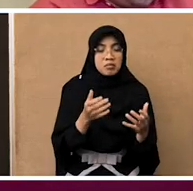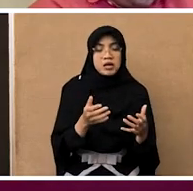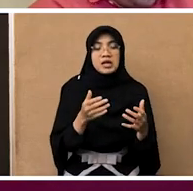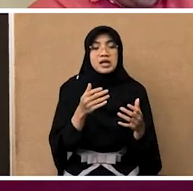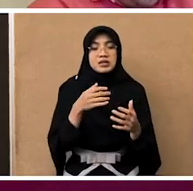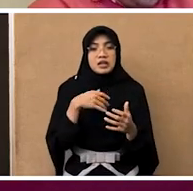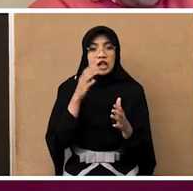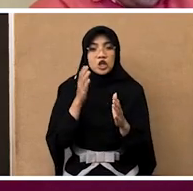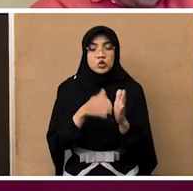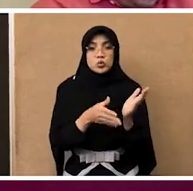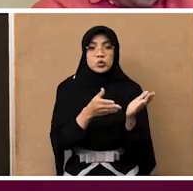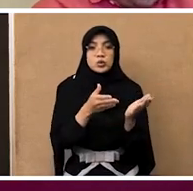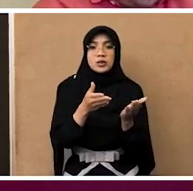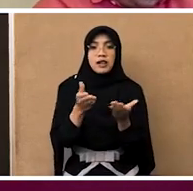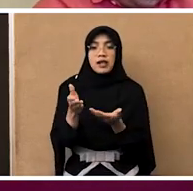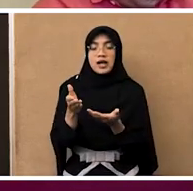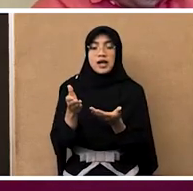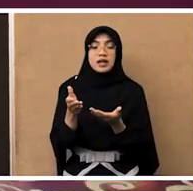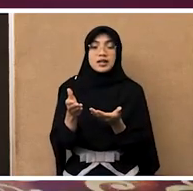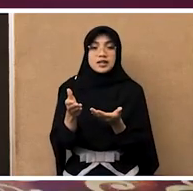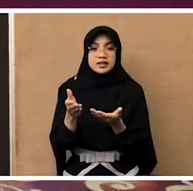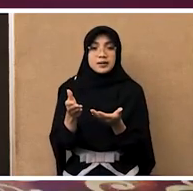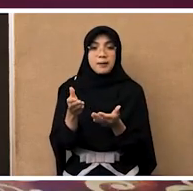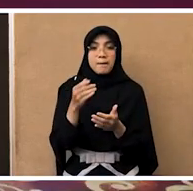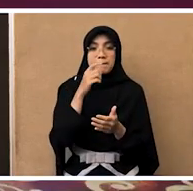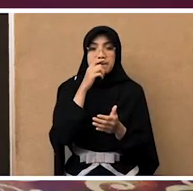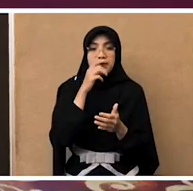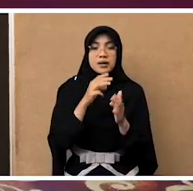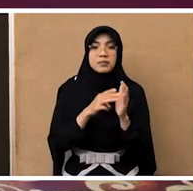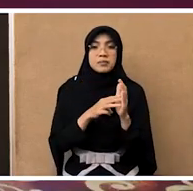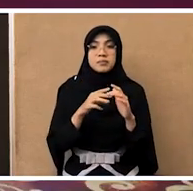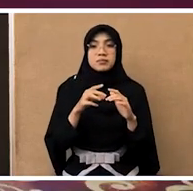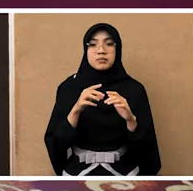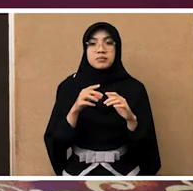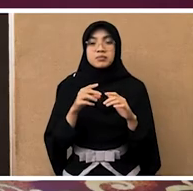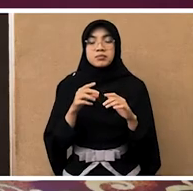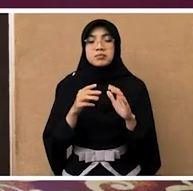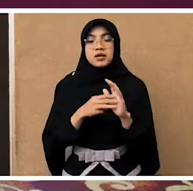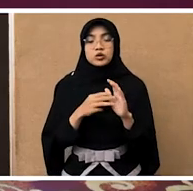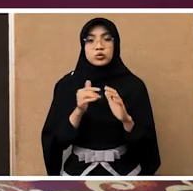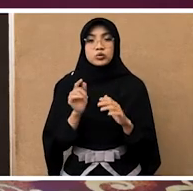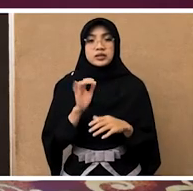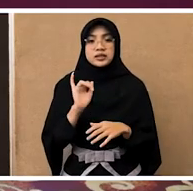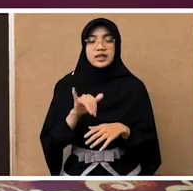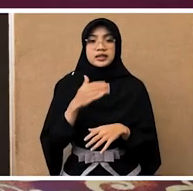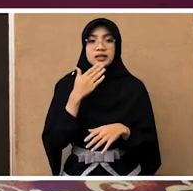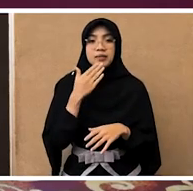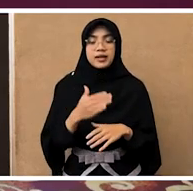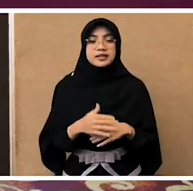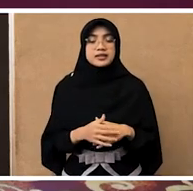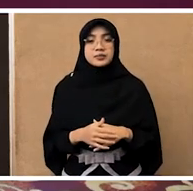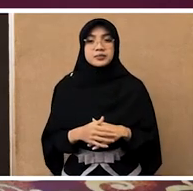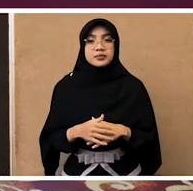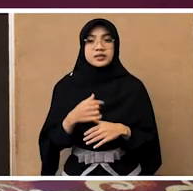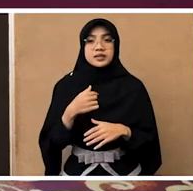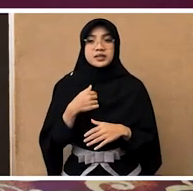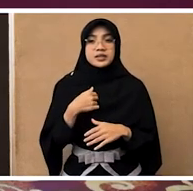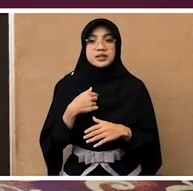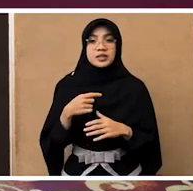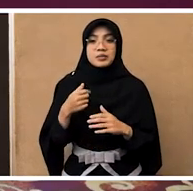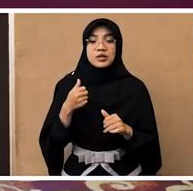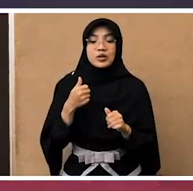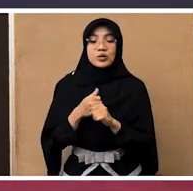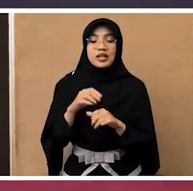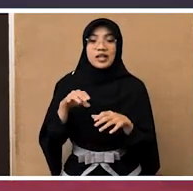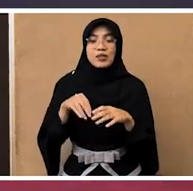saya persilahkan dari Pak Mars dulu baik Makasih saya nggak ngikut dari